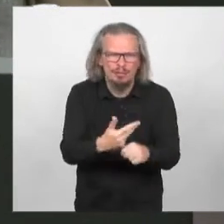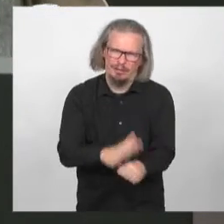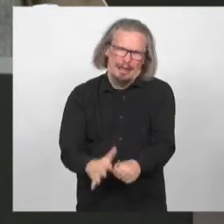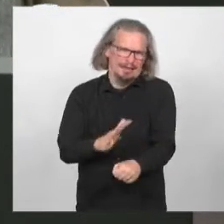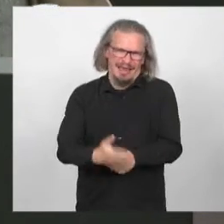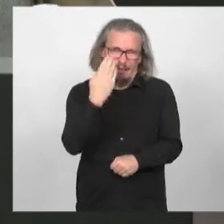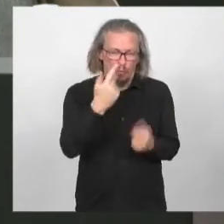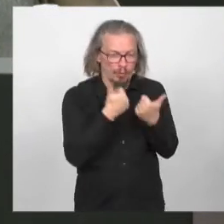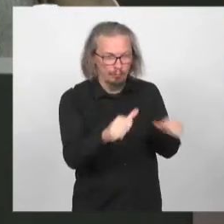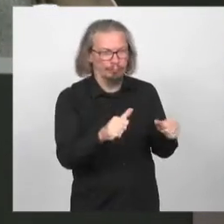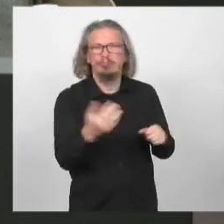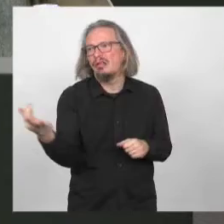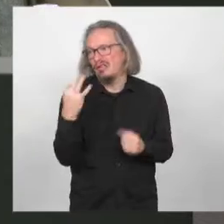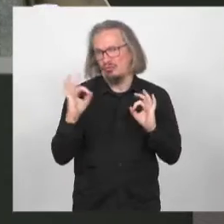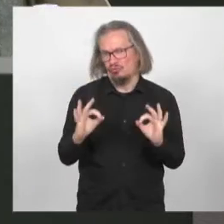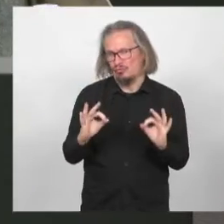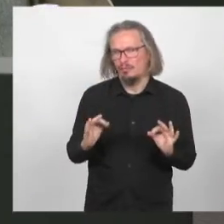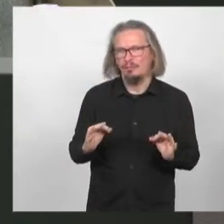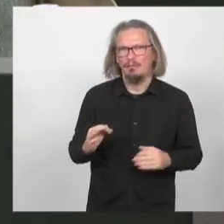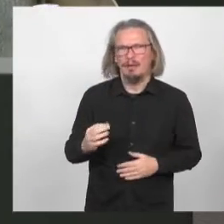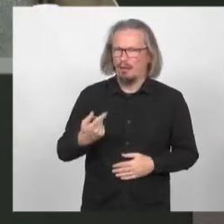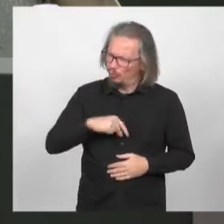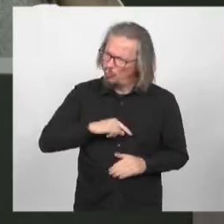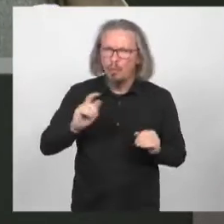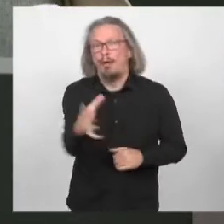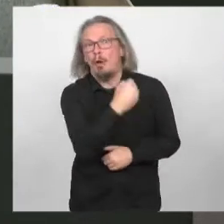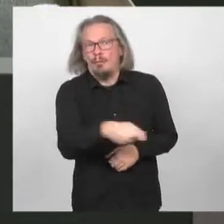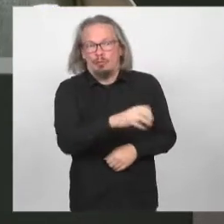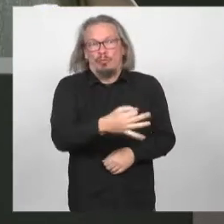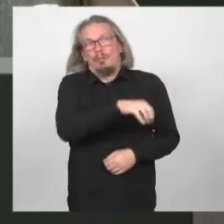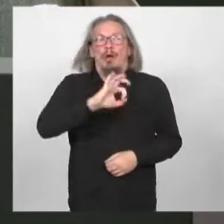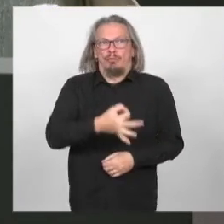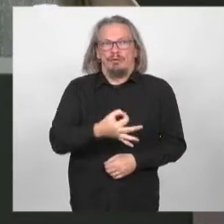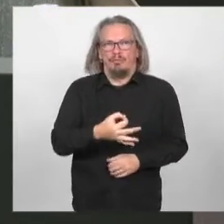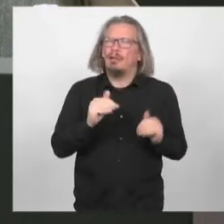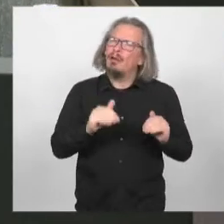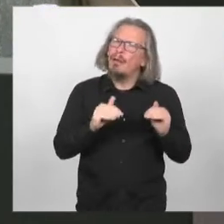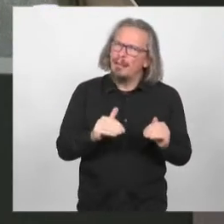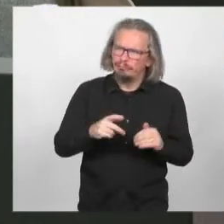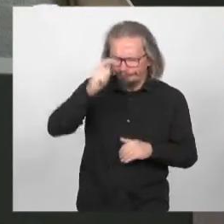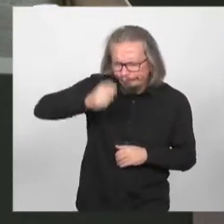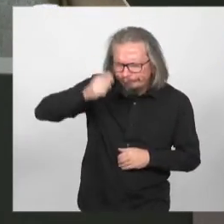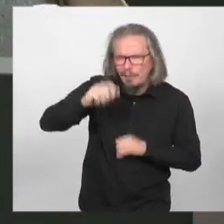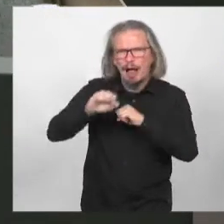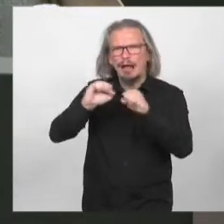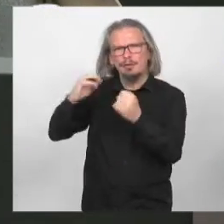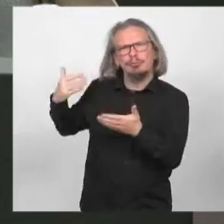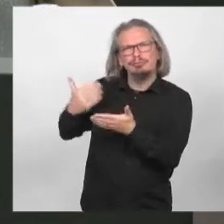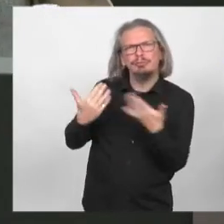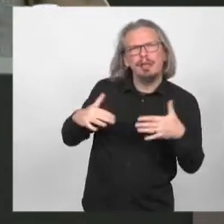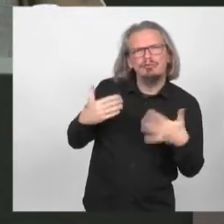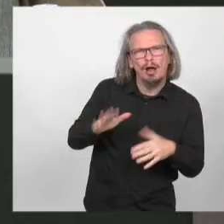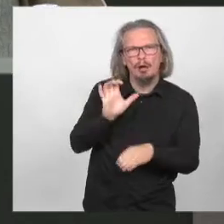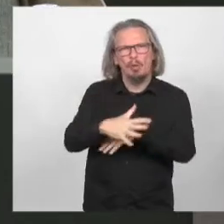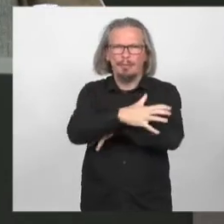des besoins, ça vient d'être dit, mais nous prenons sans hésitation. Permettez-moi d'abord de saluer les actions qui ont été menées contre